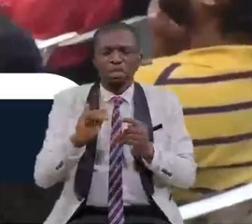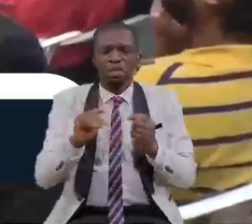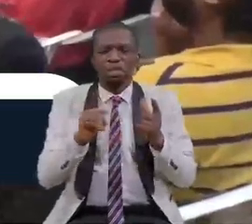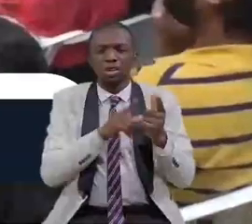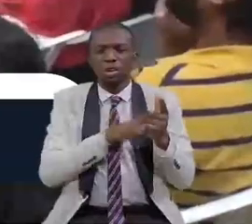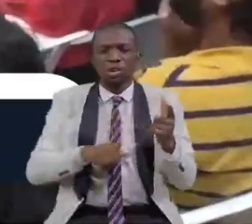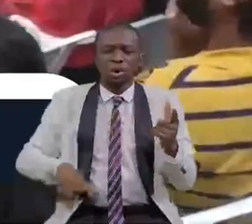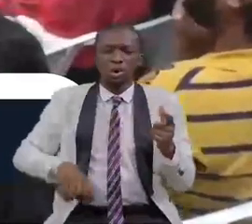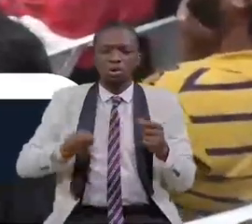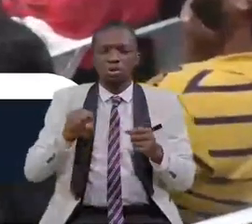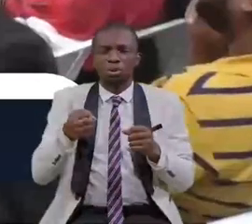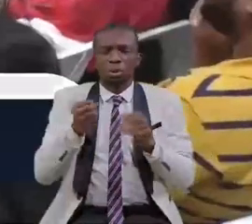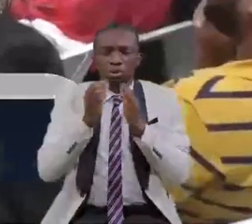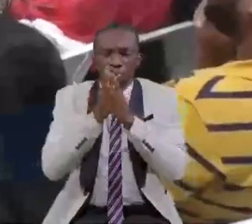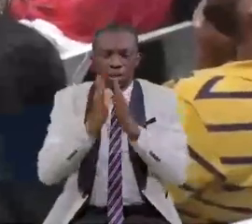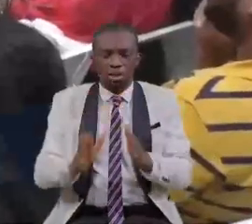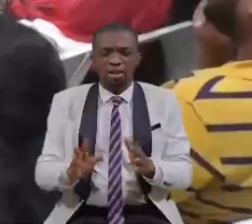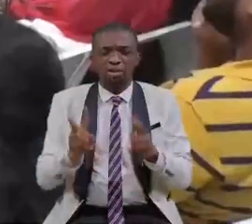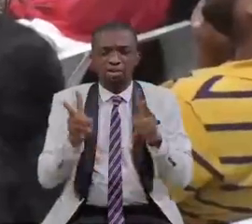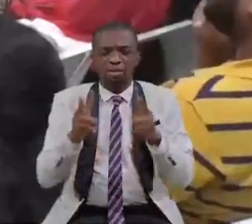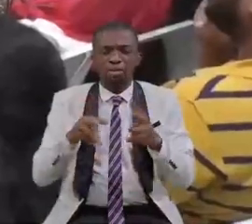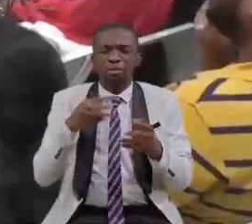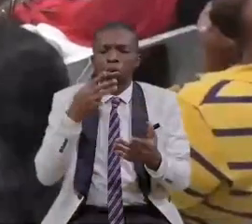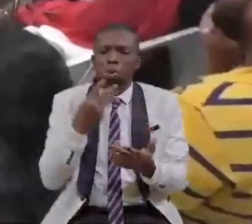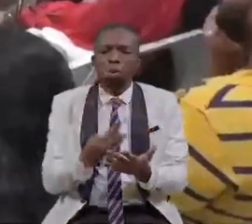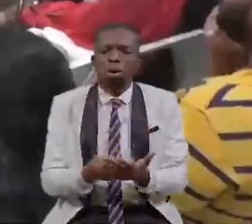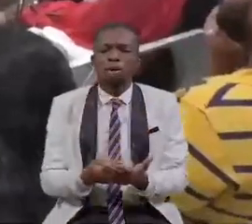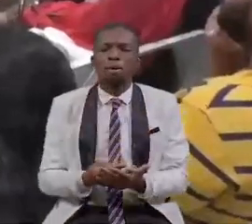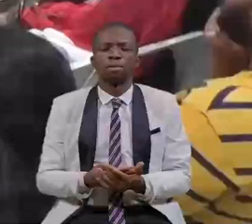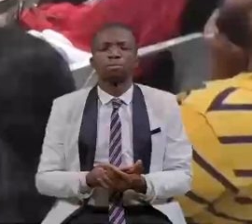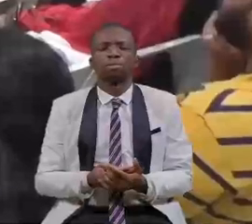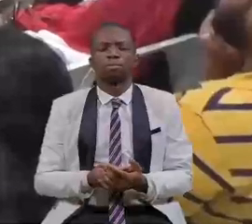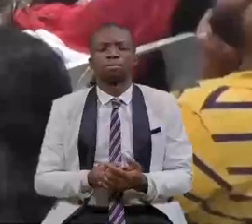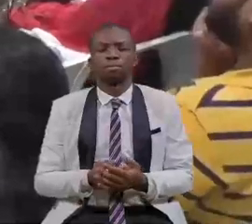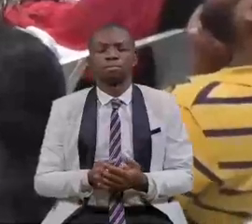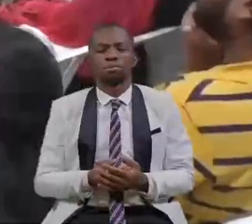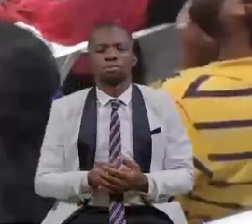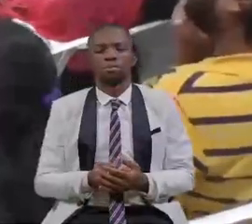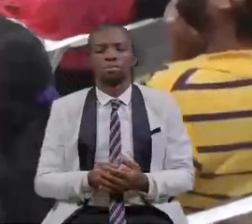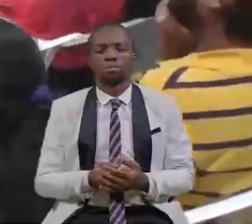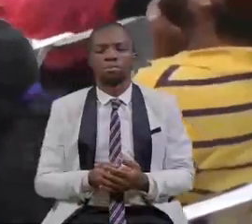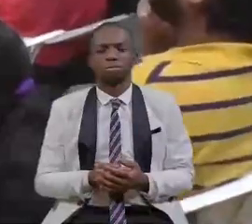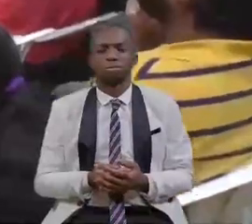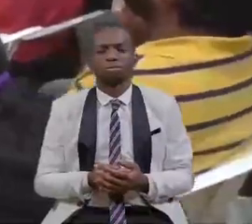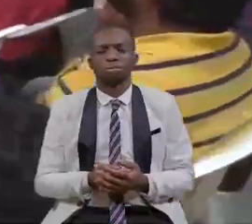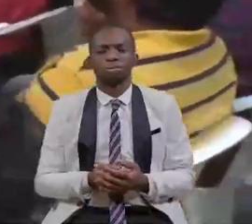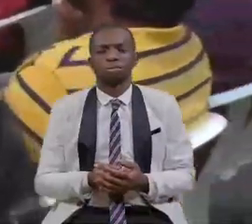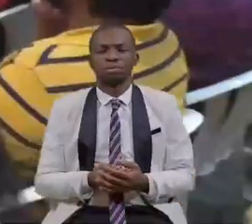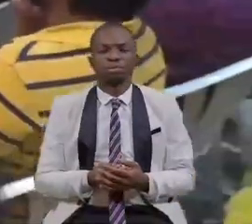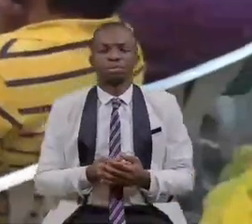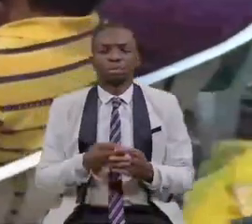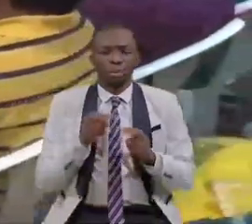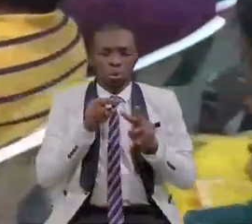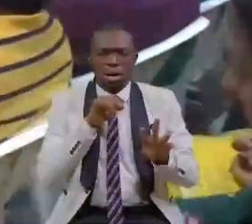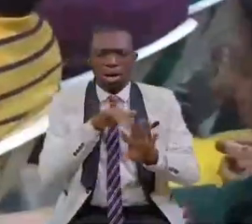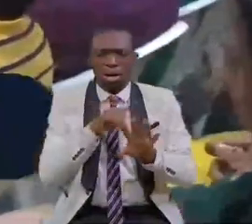Le titre du message est « Prier efficacement le Notre Père ». Voyons le Notre Père qui est